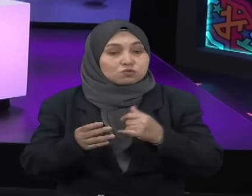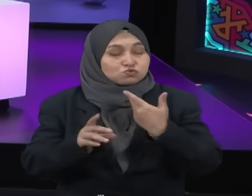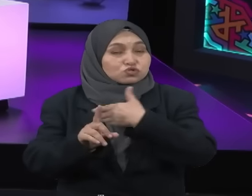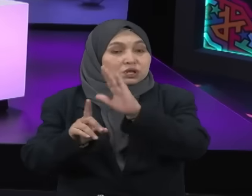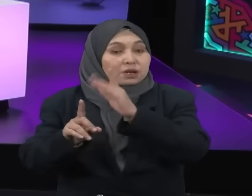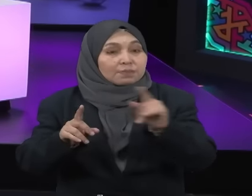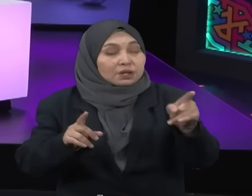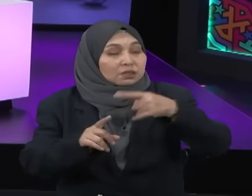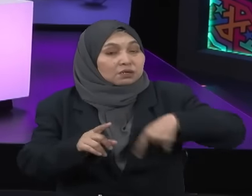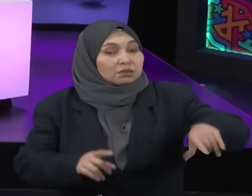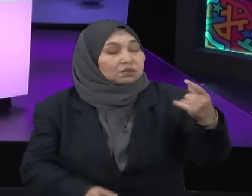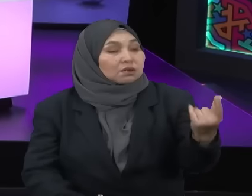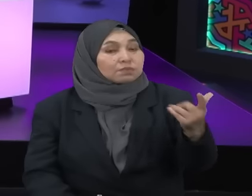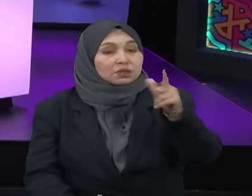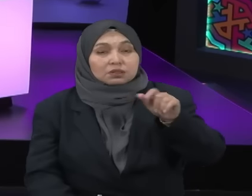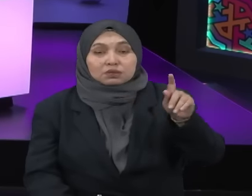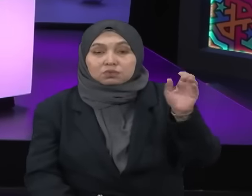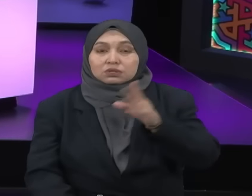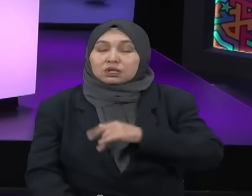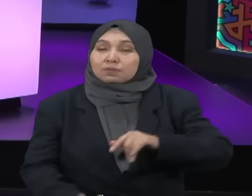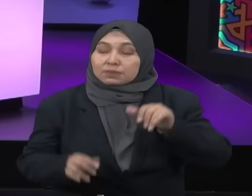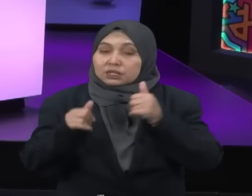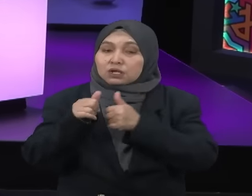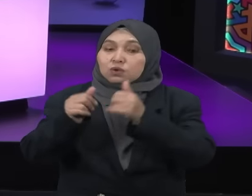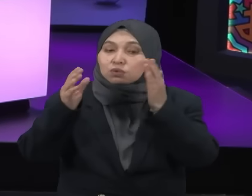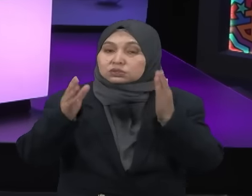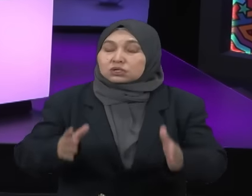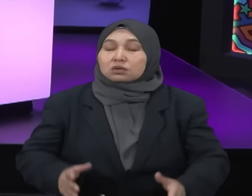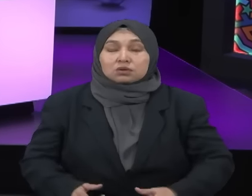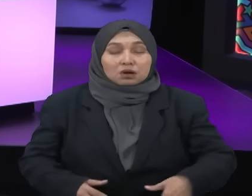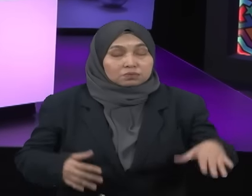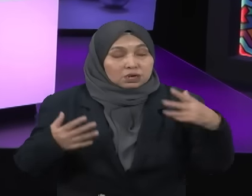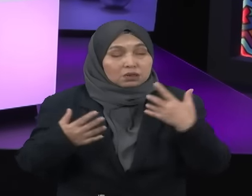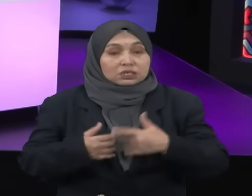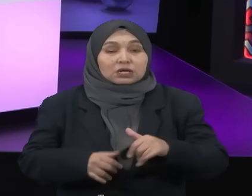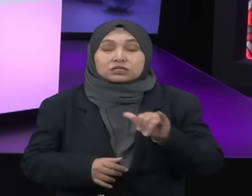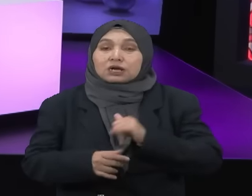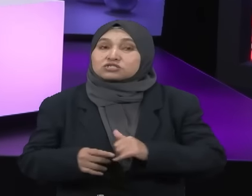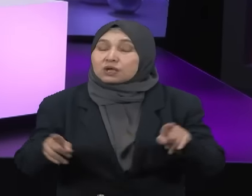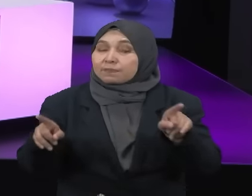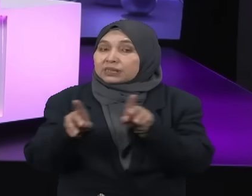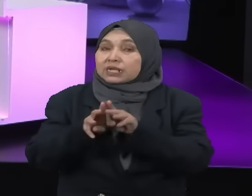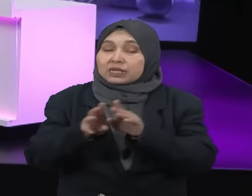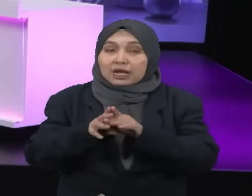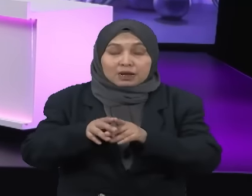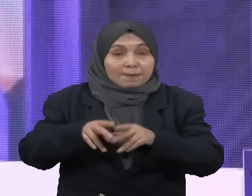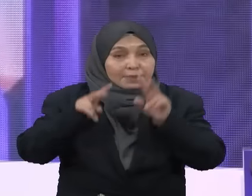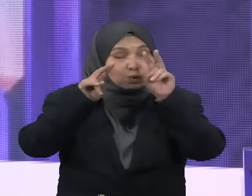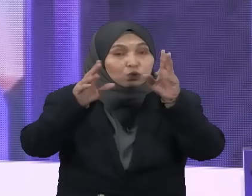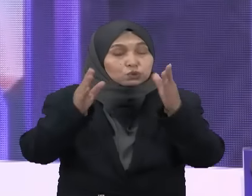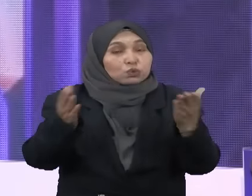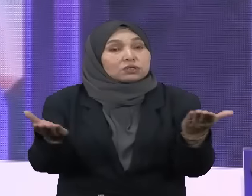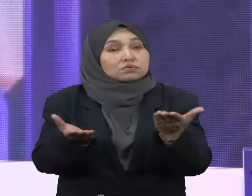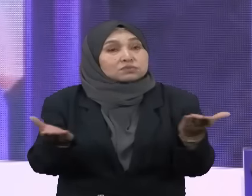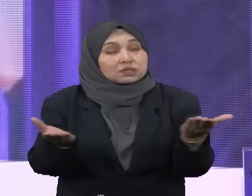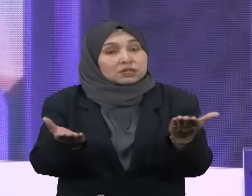warahmatullahi wabarakatuh. Apa khabar tuan-tuan dan puan-puan dirahmati Allah Subhanahu wa taala, begitu juga penonton-penonton kita di studio pada hari